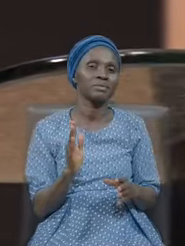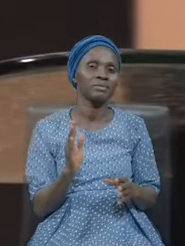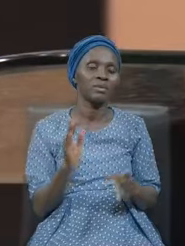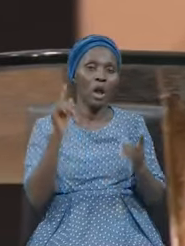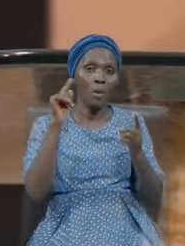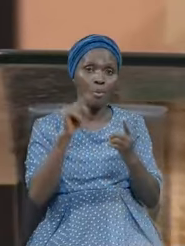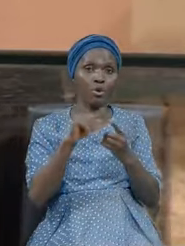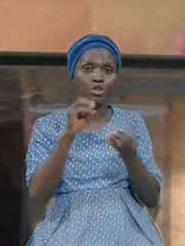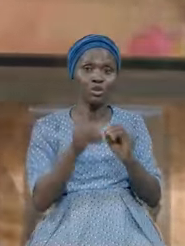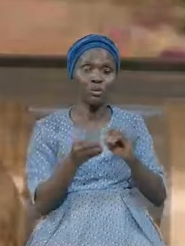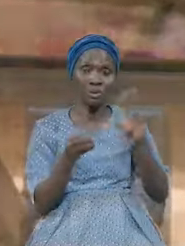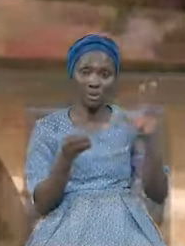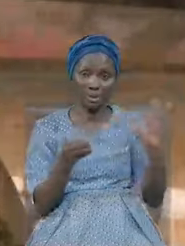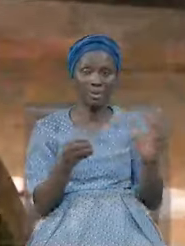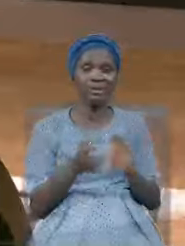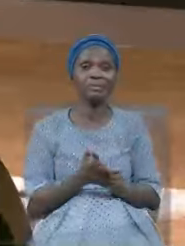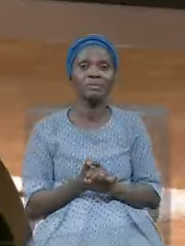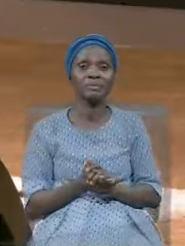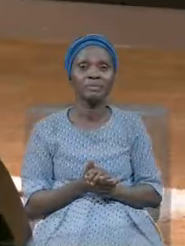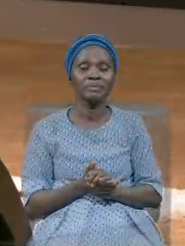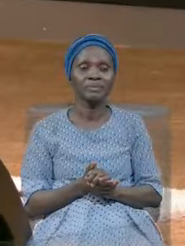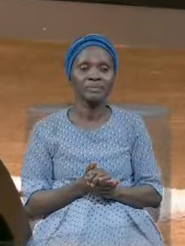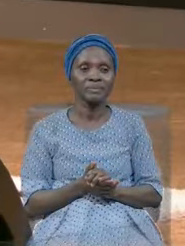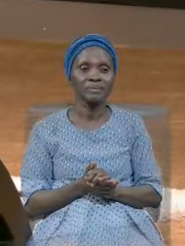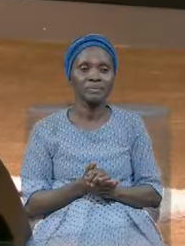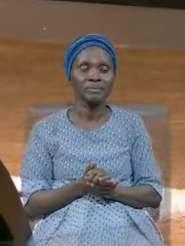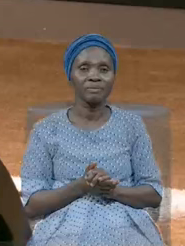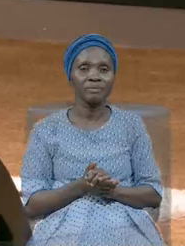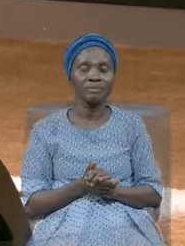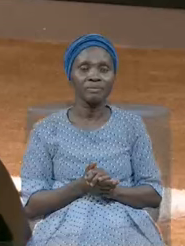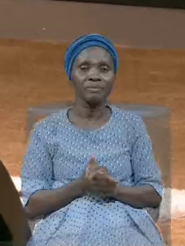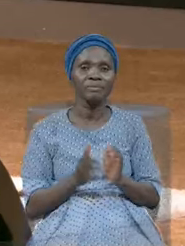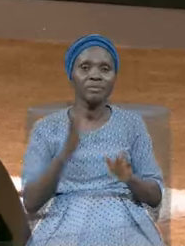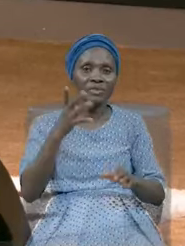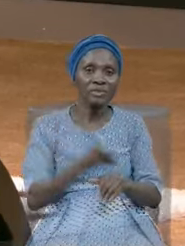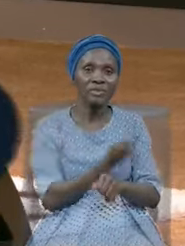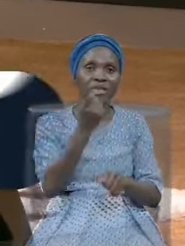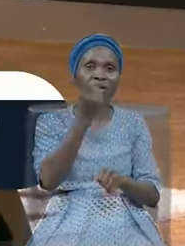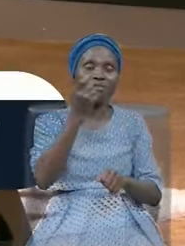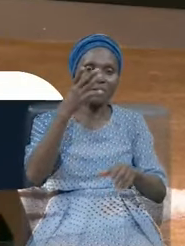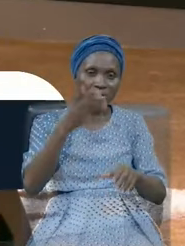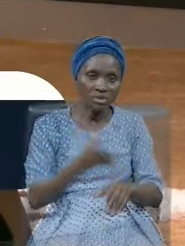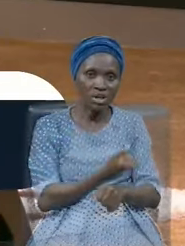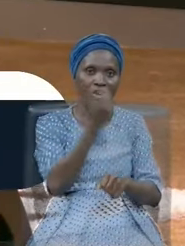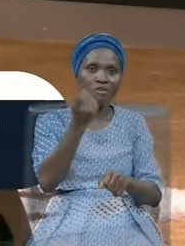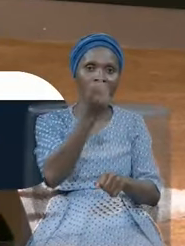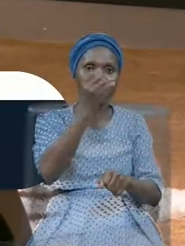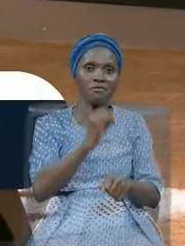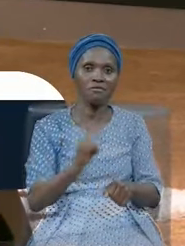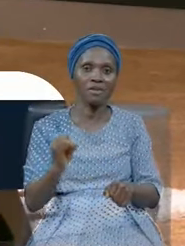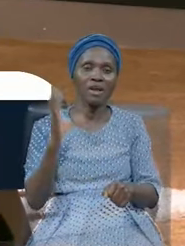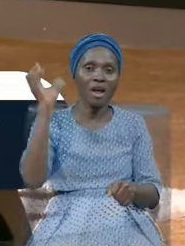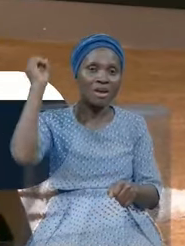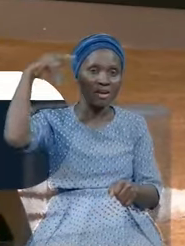au 3e point au 3e point la grâce triomphante